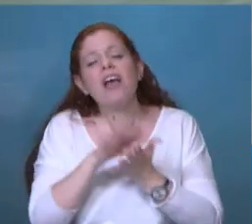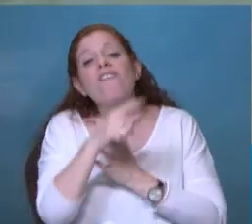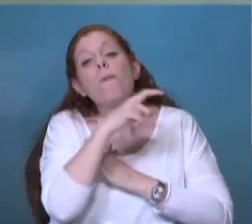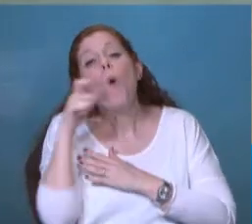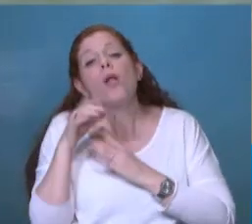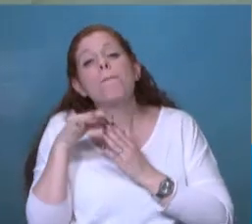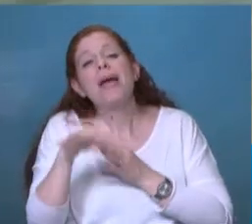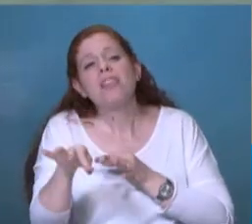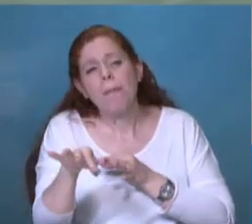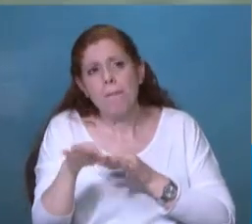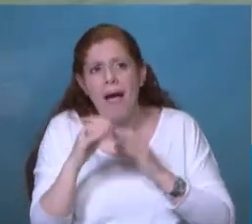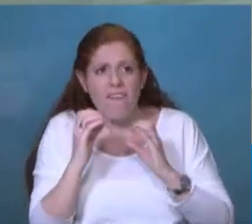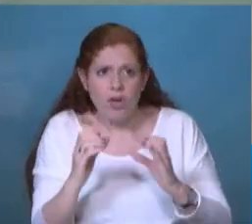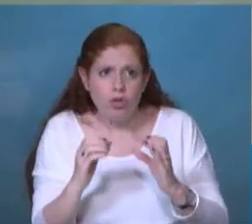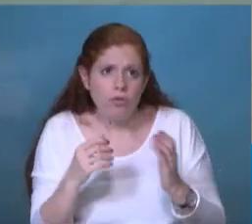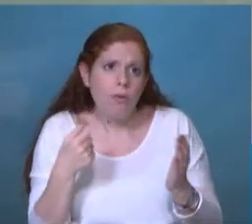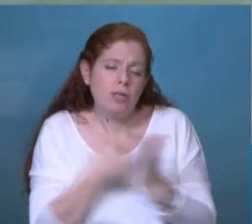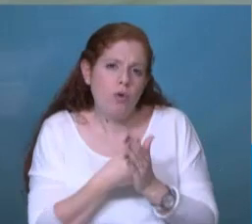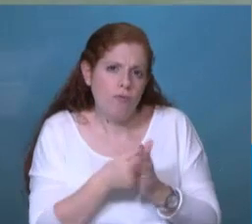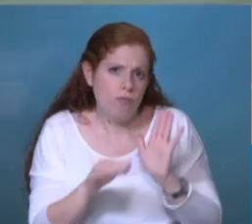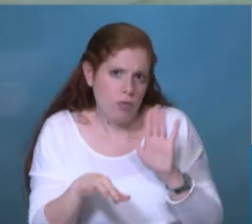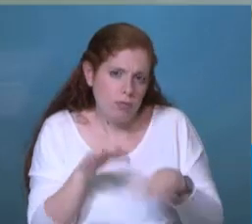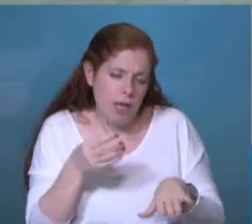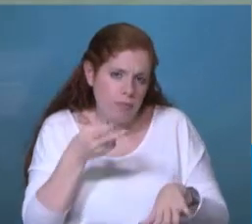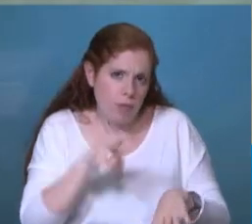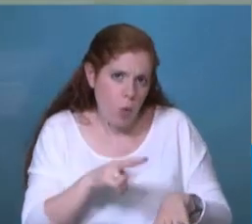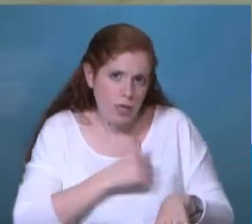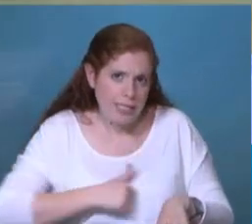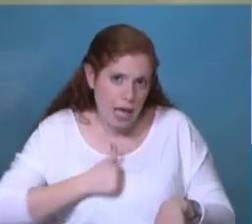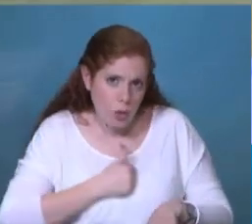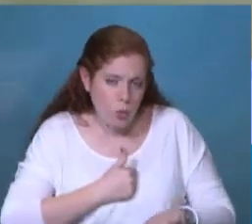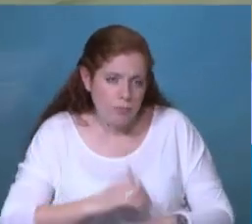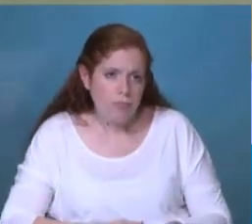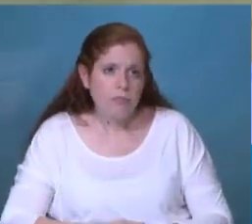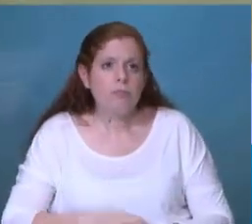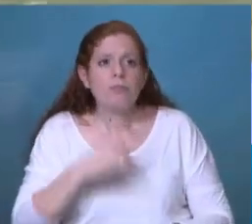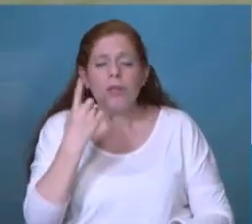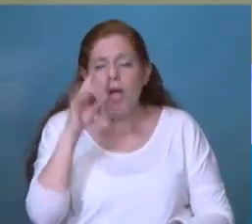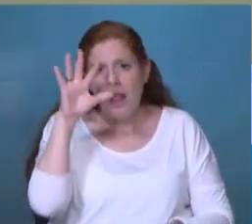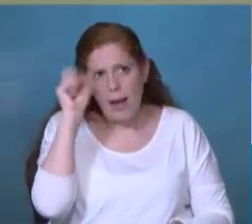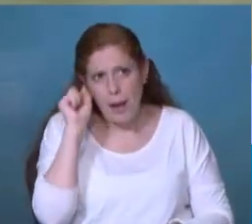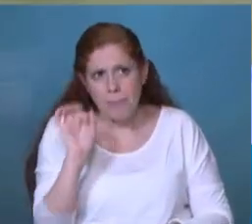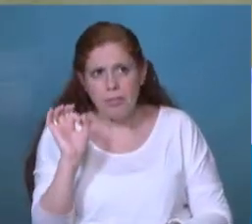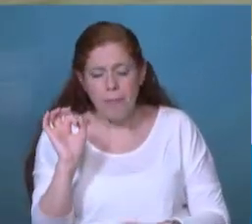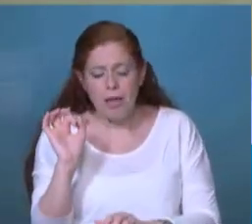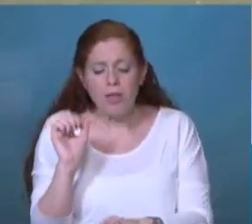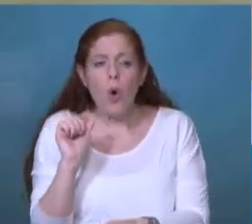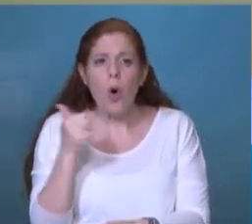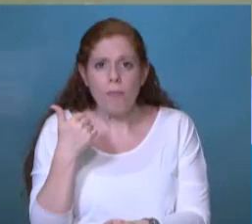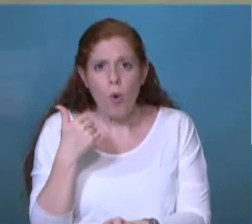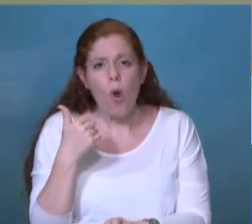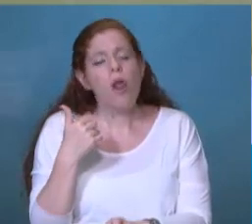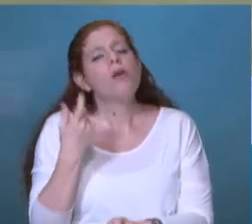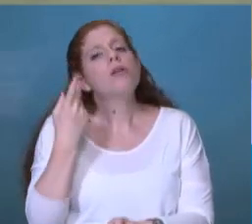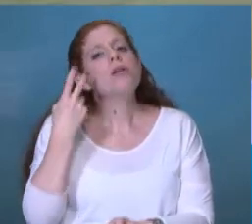מהכביש ובסוף נמצא אפילו הרוג לצערנו. אחד הלקחים זה באמת קודם כל להכשיר כמה